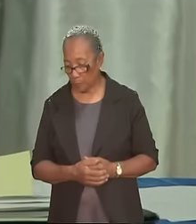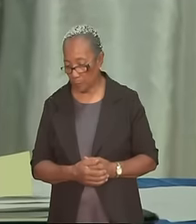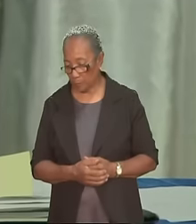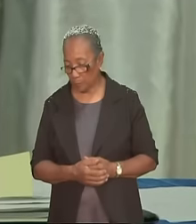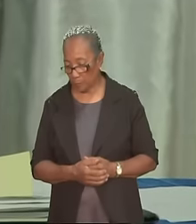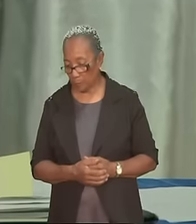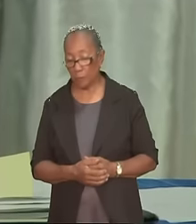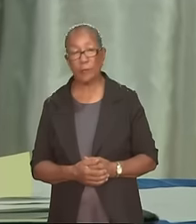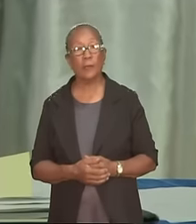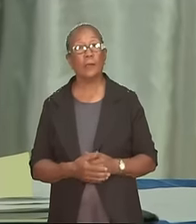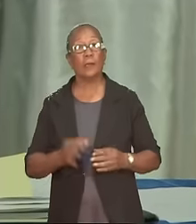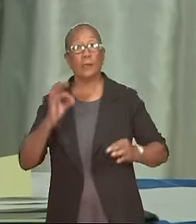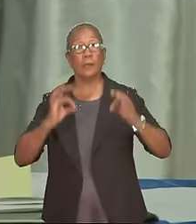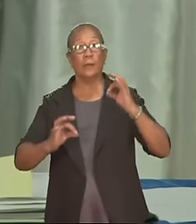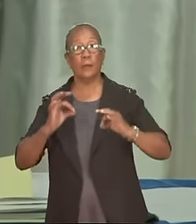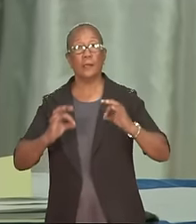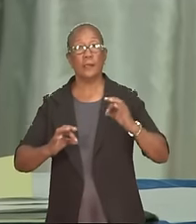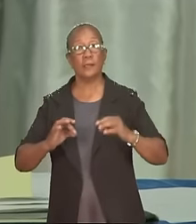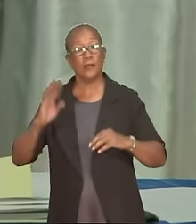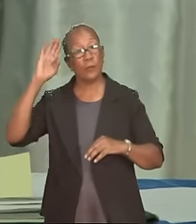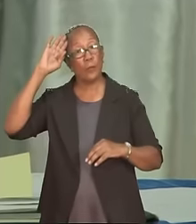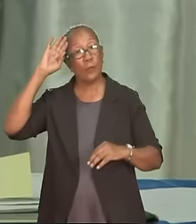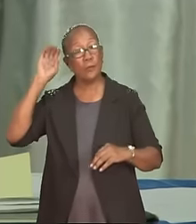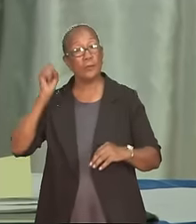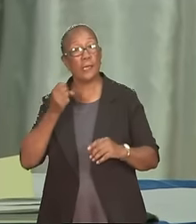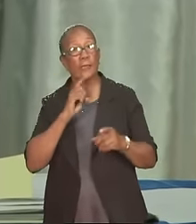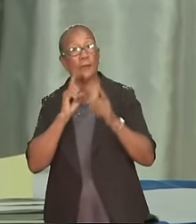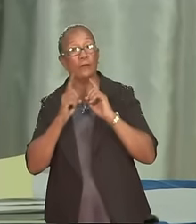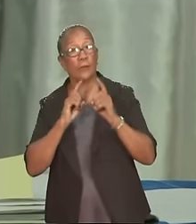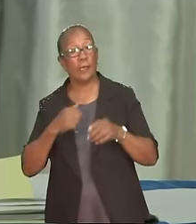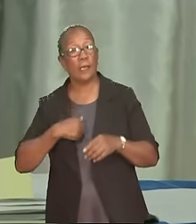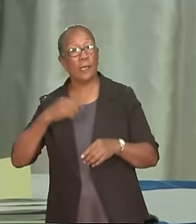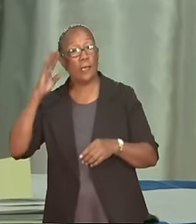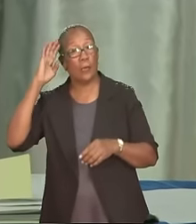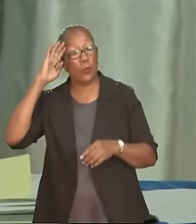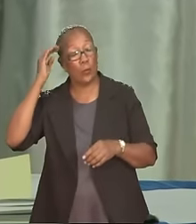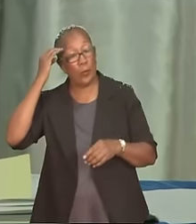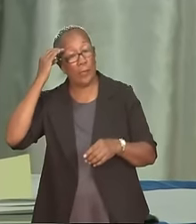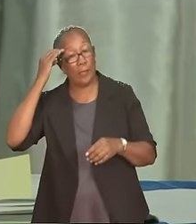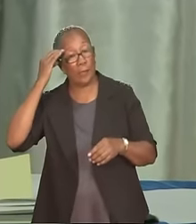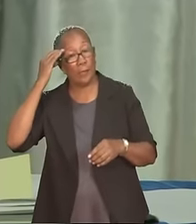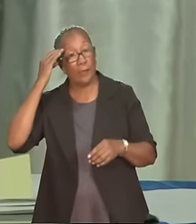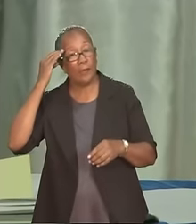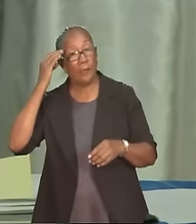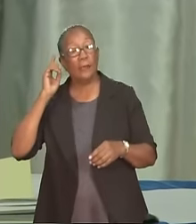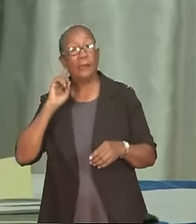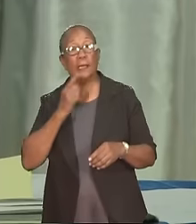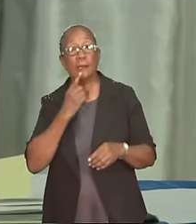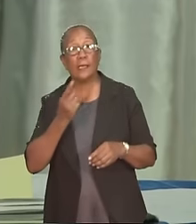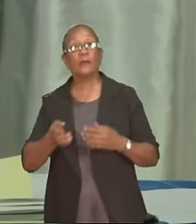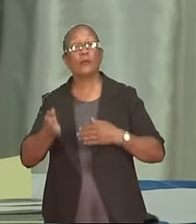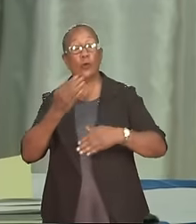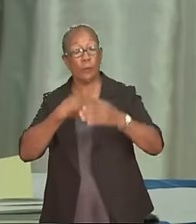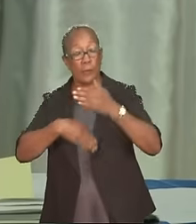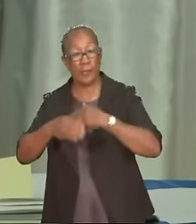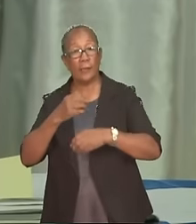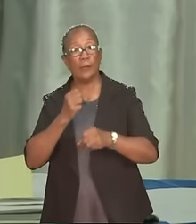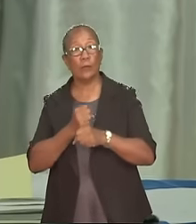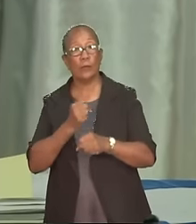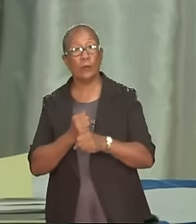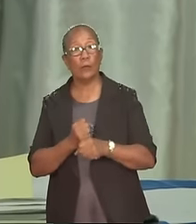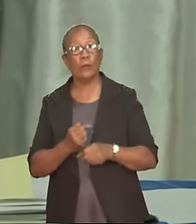Justitie en Politie. Ik weet namelijk dat geruime tijd er voorbereidingen zijn getroffen